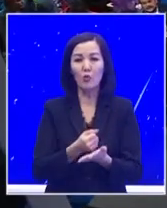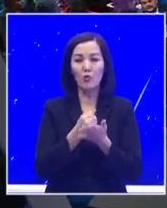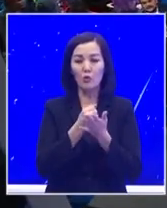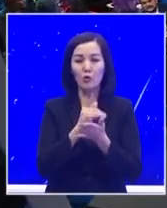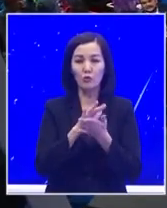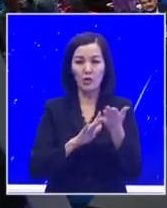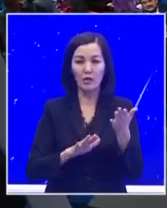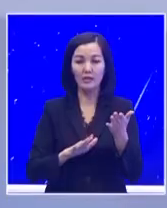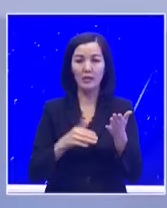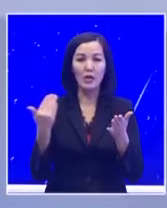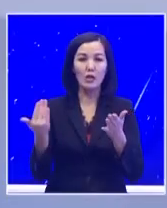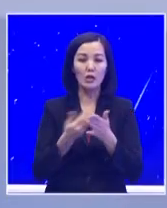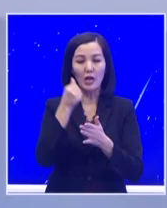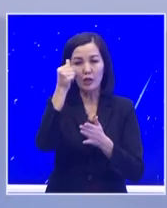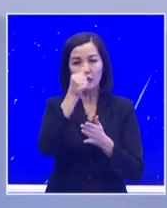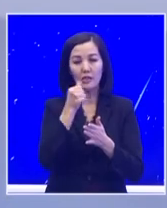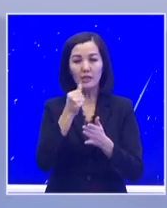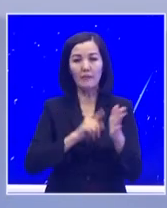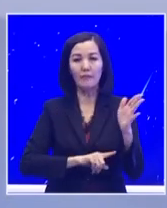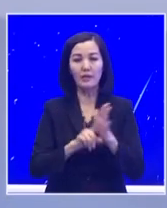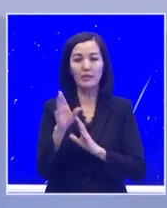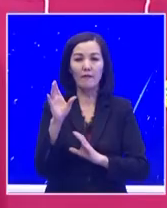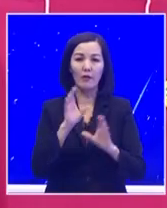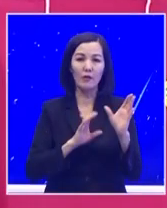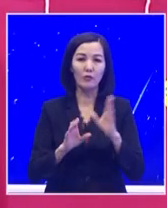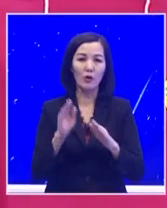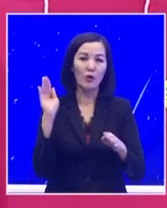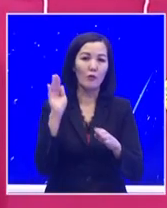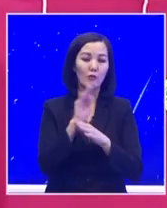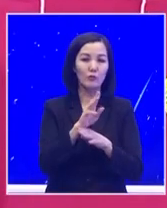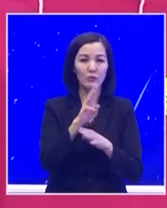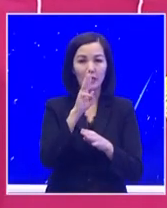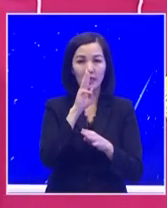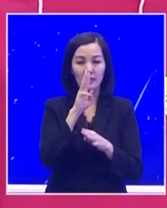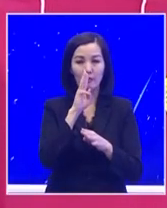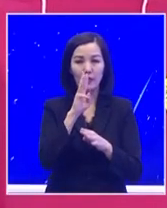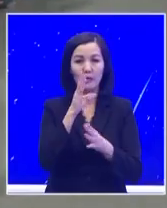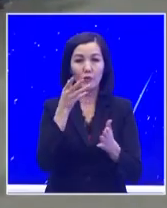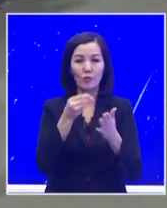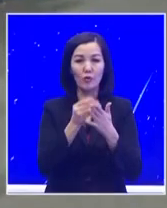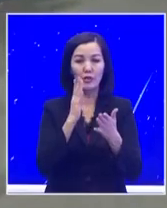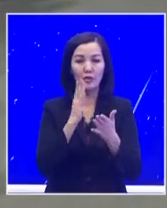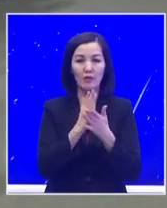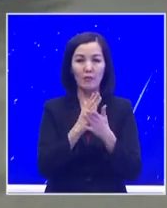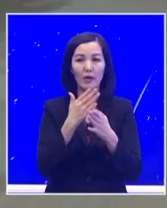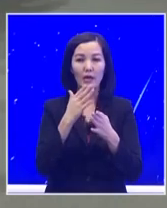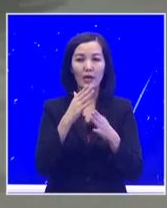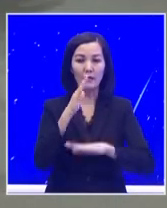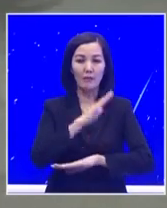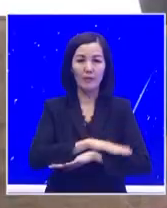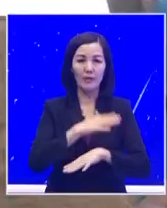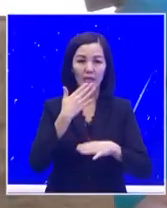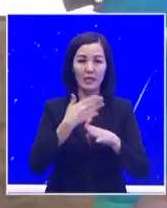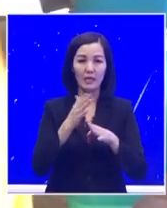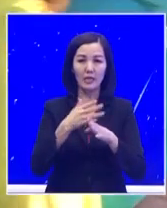Президент пәрменімен жаңа жылдан бастап волонтер студенттер қосымша шәкіртақы ала алады. Не сол ақшаға пән кредиттерін жабуға рұқсат